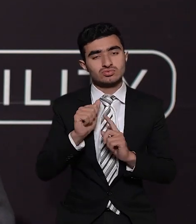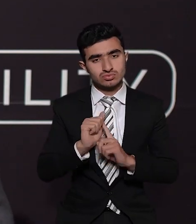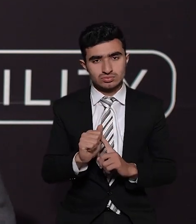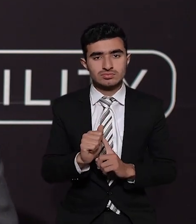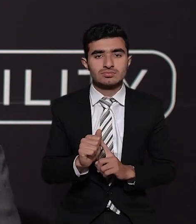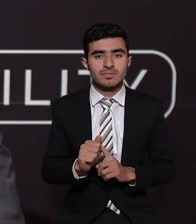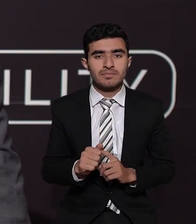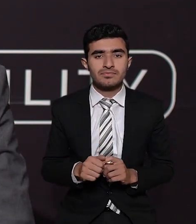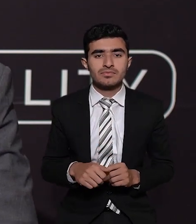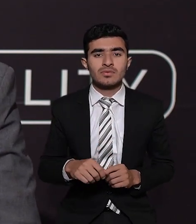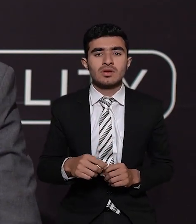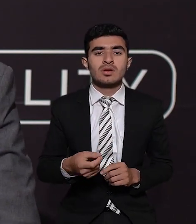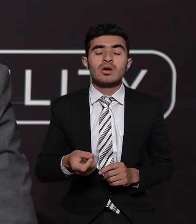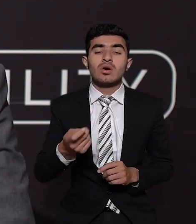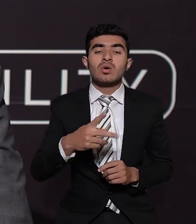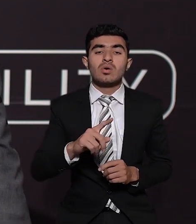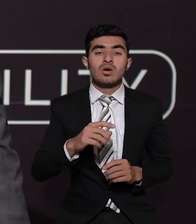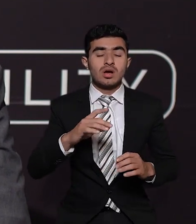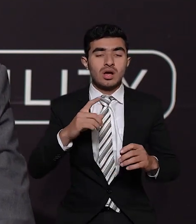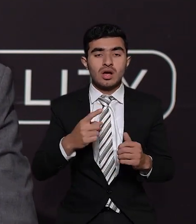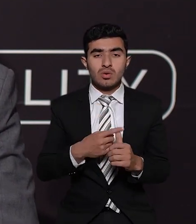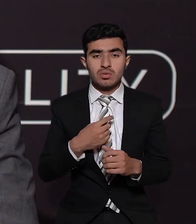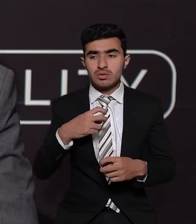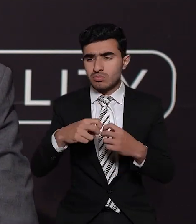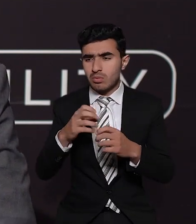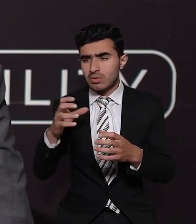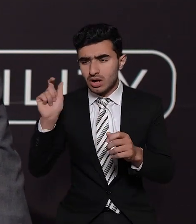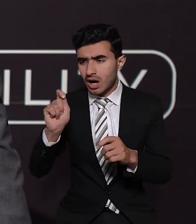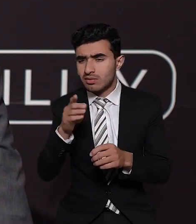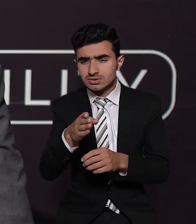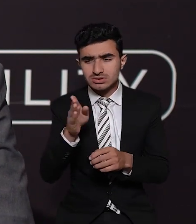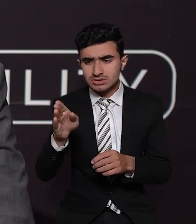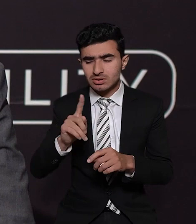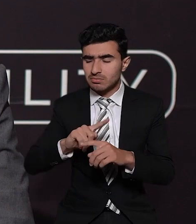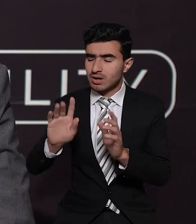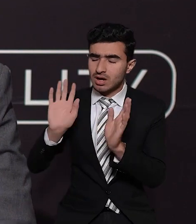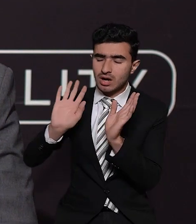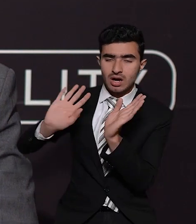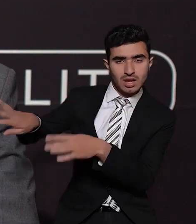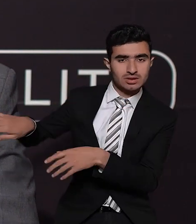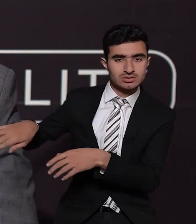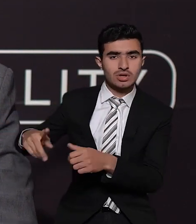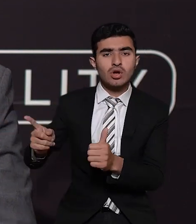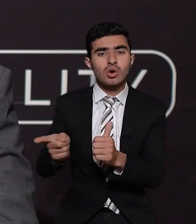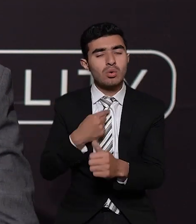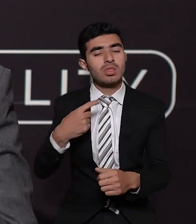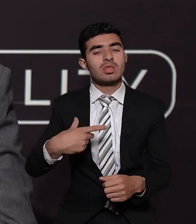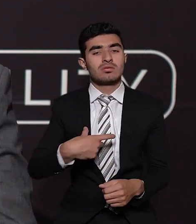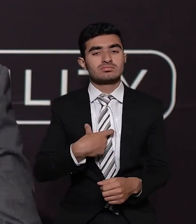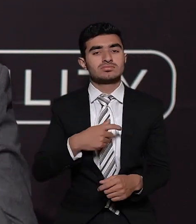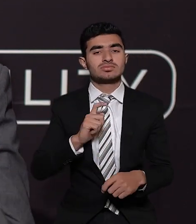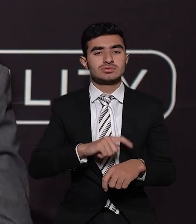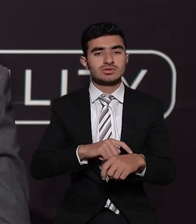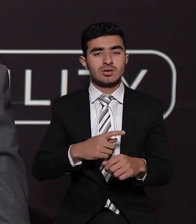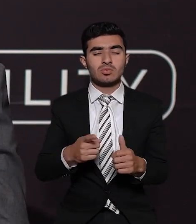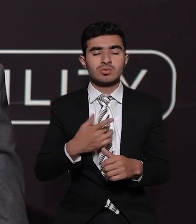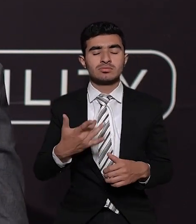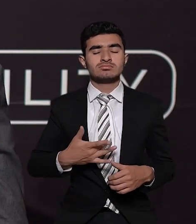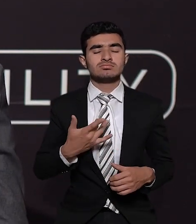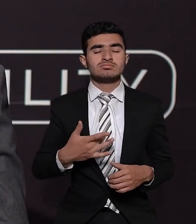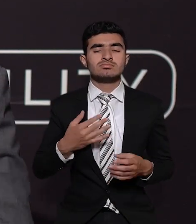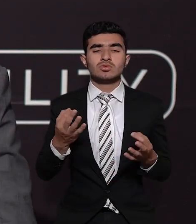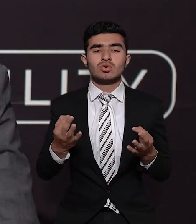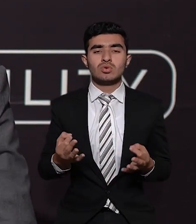کسی اچھے ماہر نفسیات سے بات کریں گے، سائیکالوجسٹ سے بات کریں گے، تو ہو سکتا ہے کہ وہ آپ کو ڈیپ بریدنگ